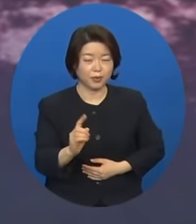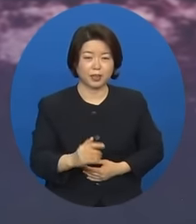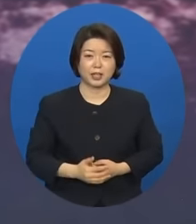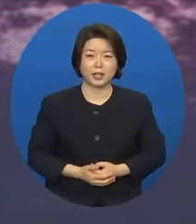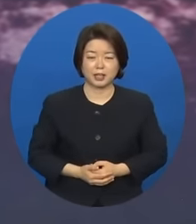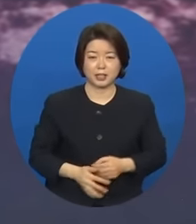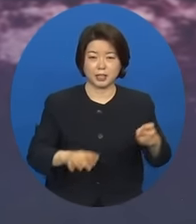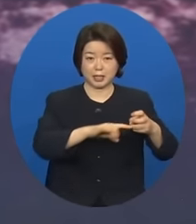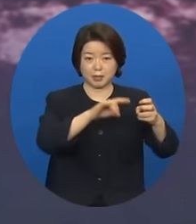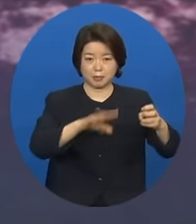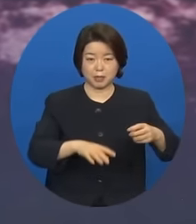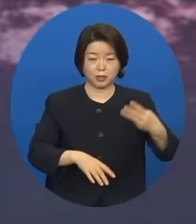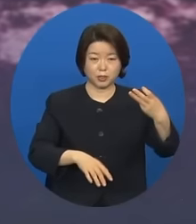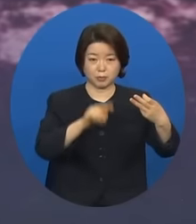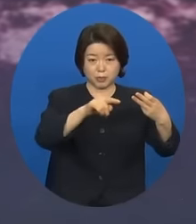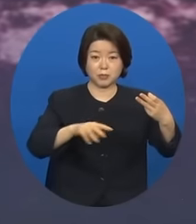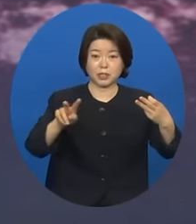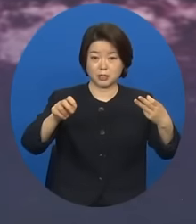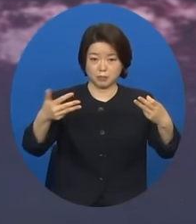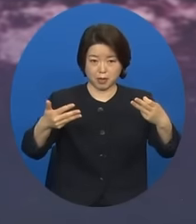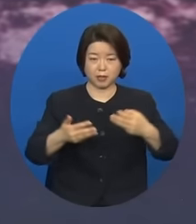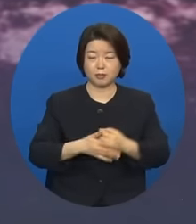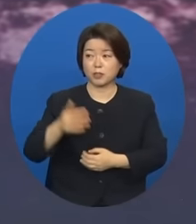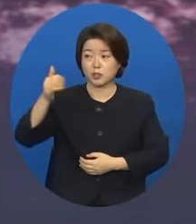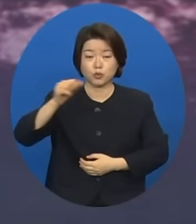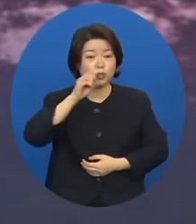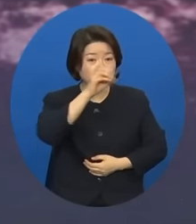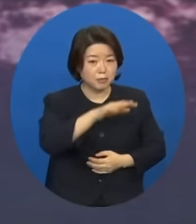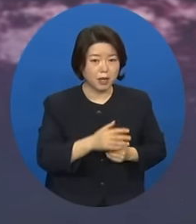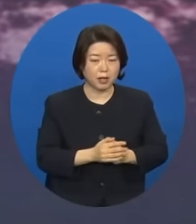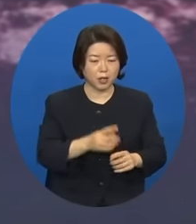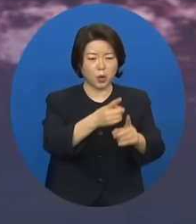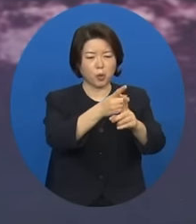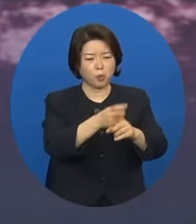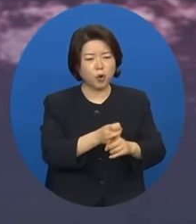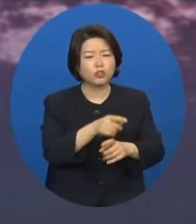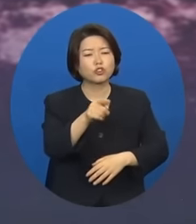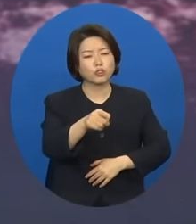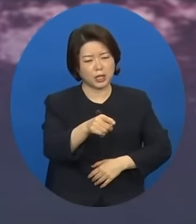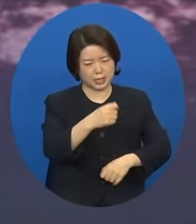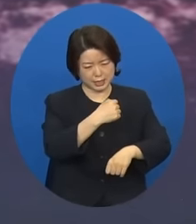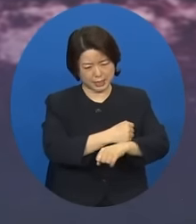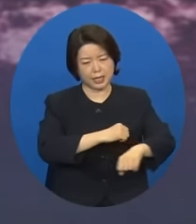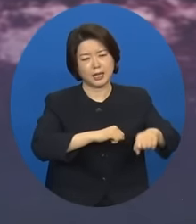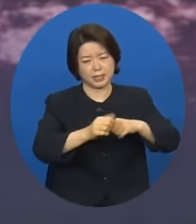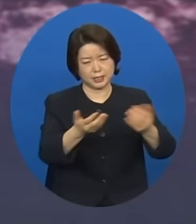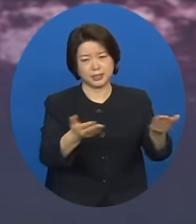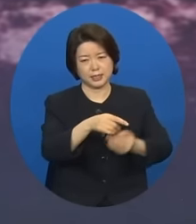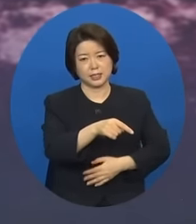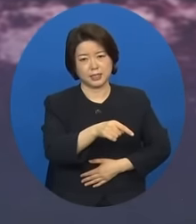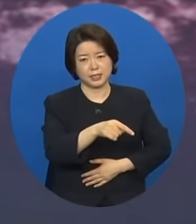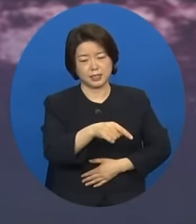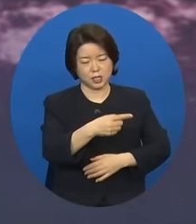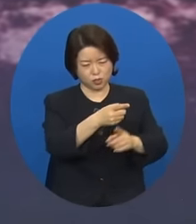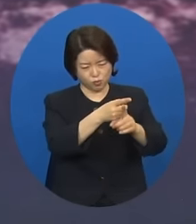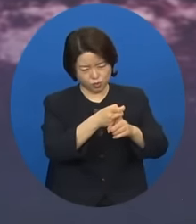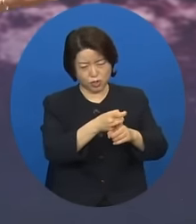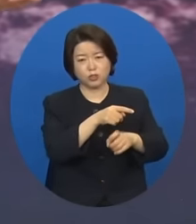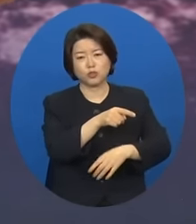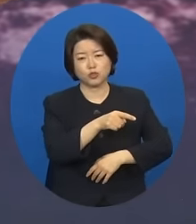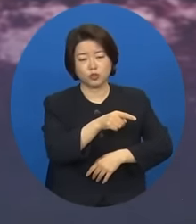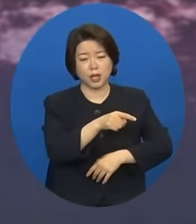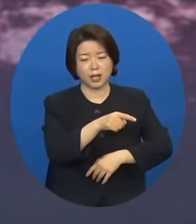마태복음 13장 28절에 주인이 이르되 원수가 그리 하였구나 원수가